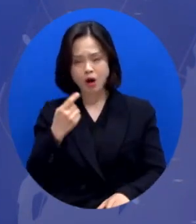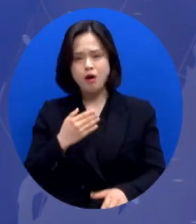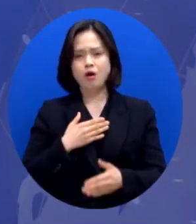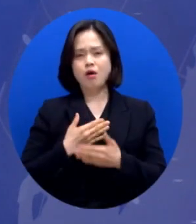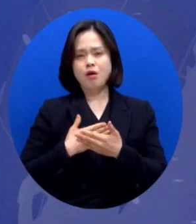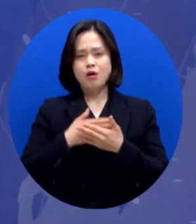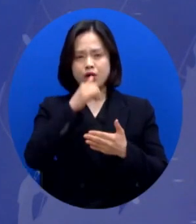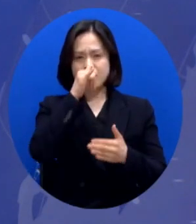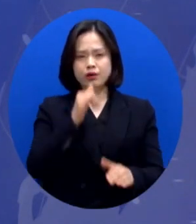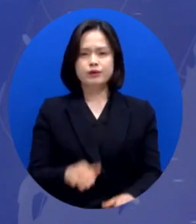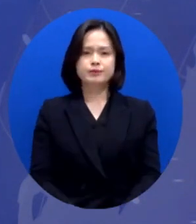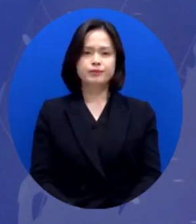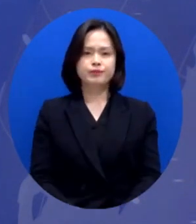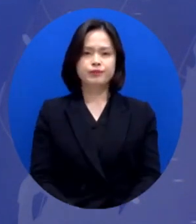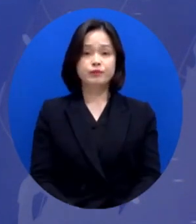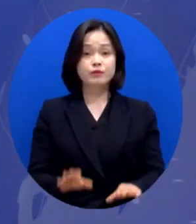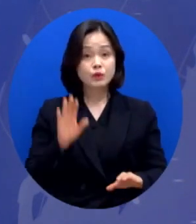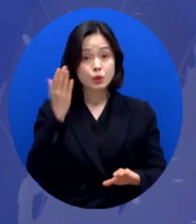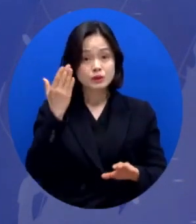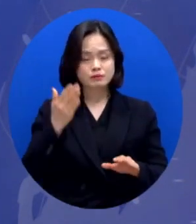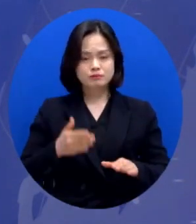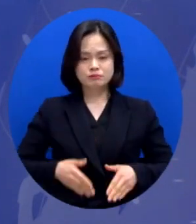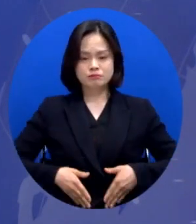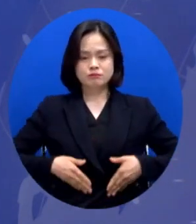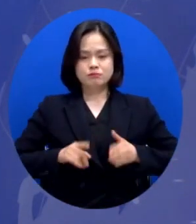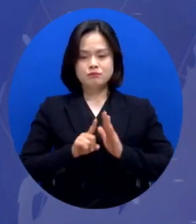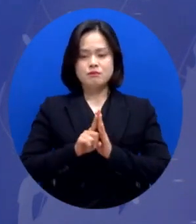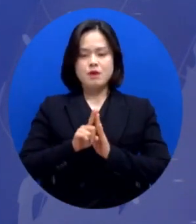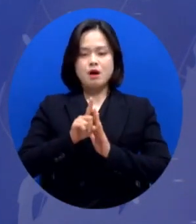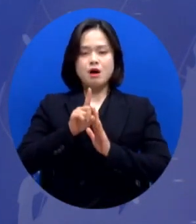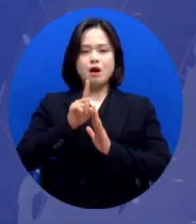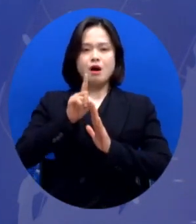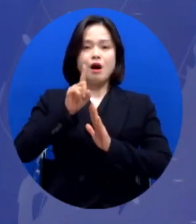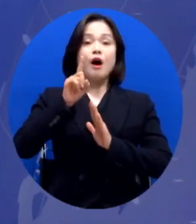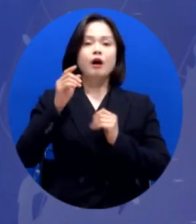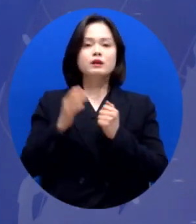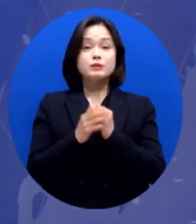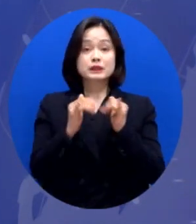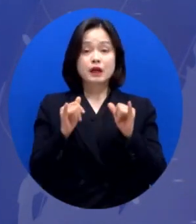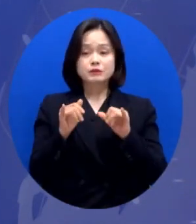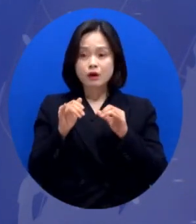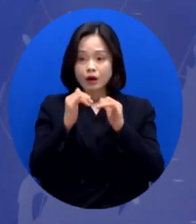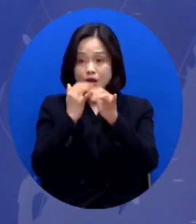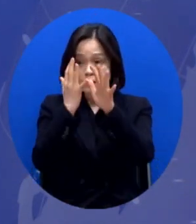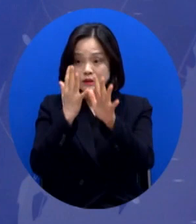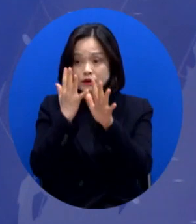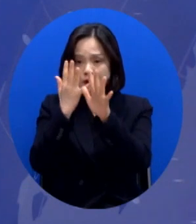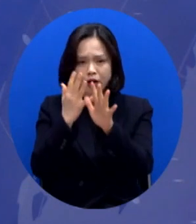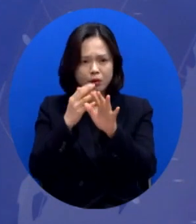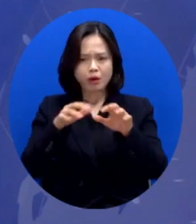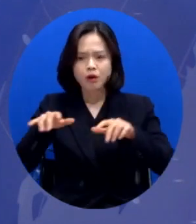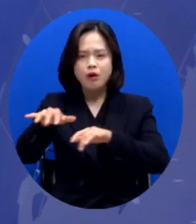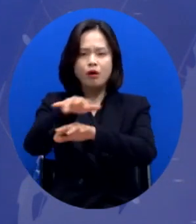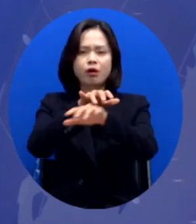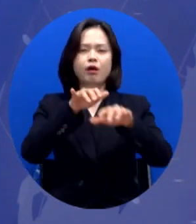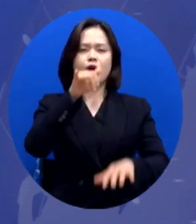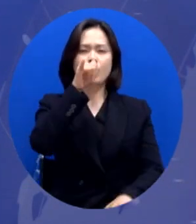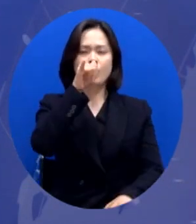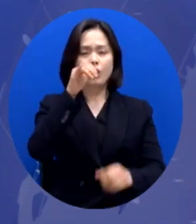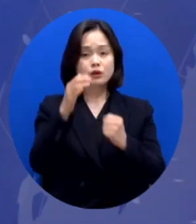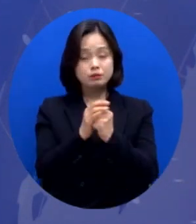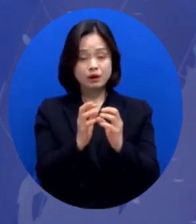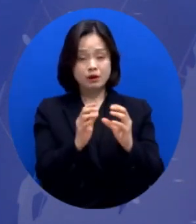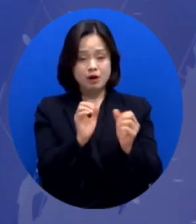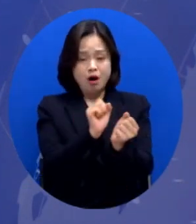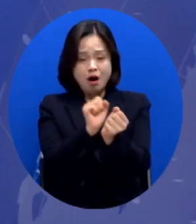상황입니다. 특히 요즘 완연한 봄 날씨죠. 인구 이동도 증가하고 있고 산발적인 지역 감염도 계속되고 있어서 한동안